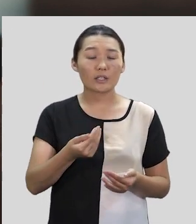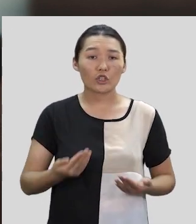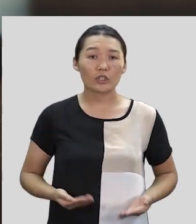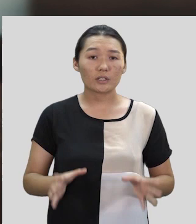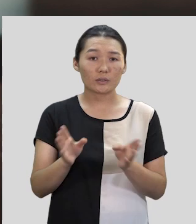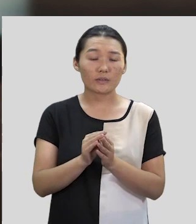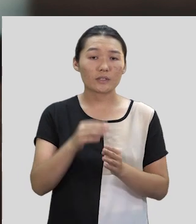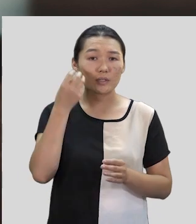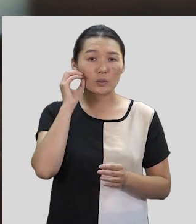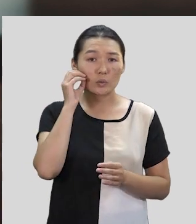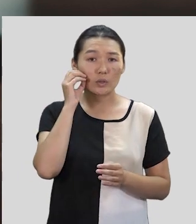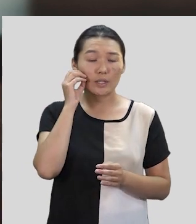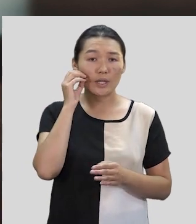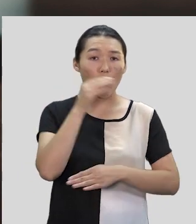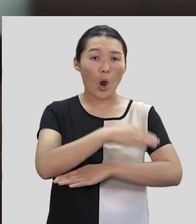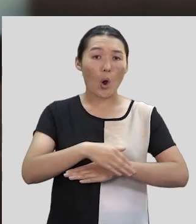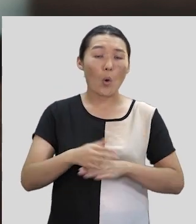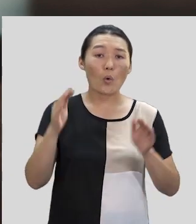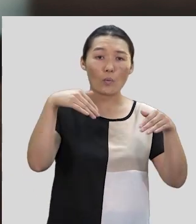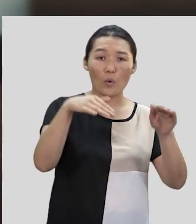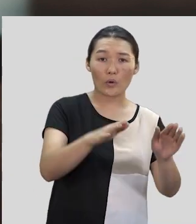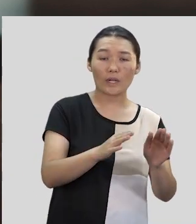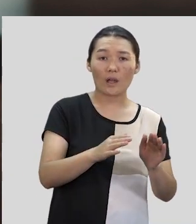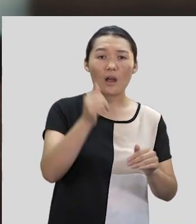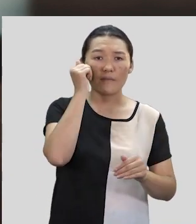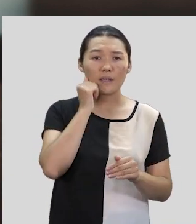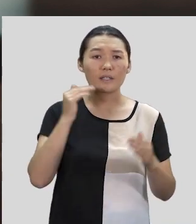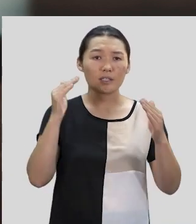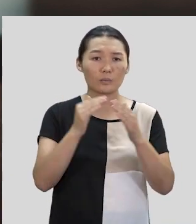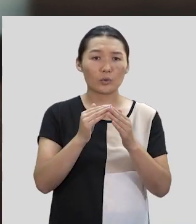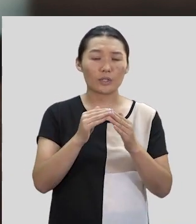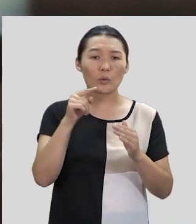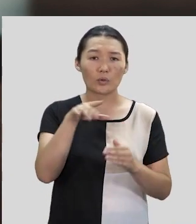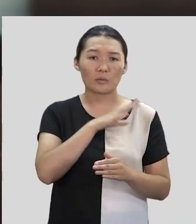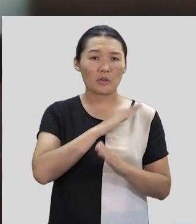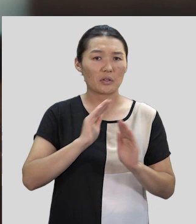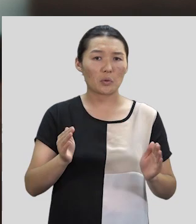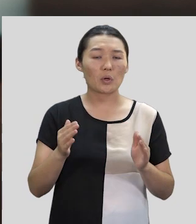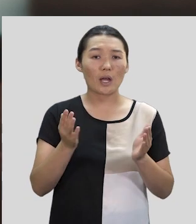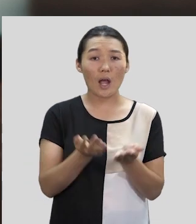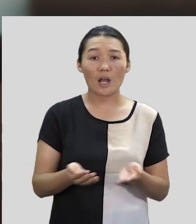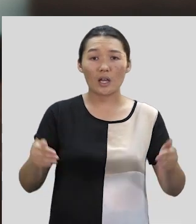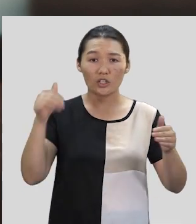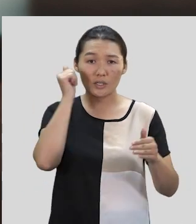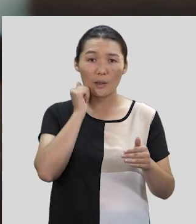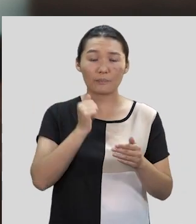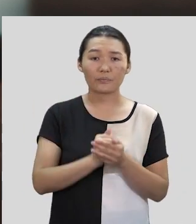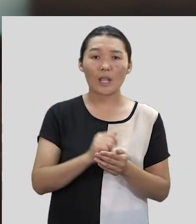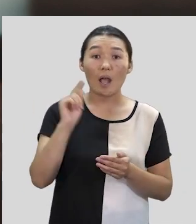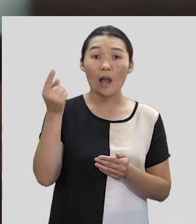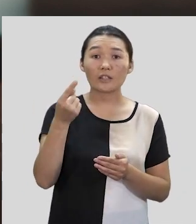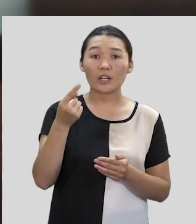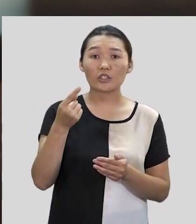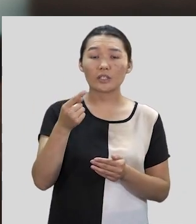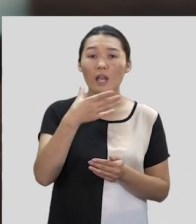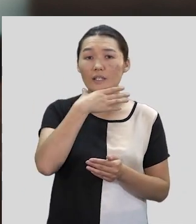ветхой избушке и ничего у них не было кроме старого корыто однажды старик поймал золотую